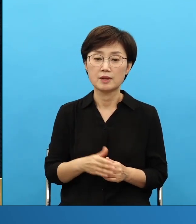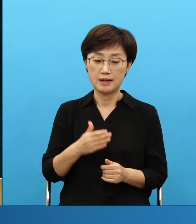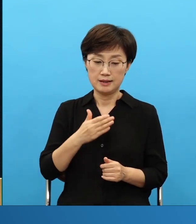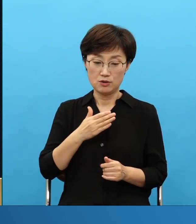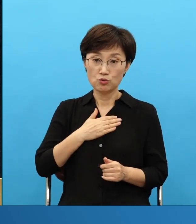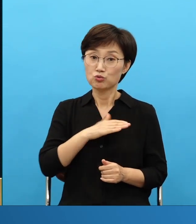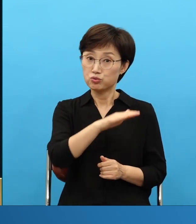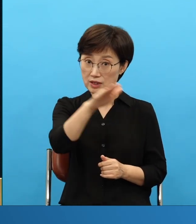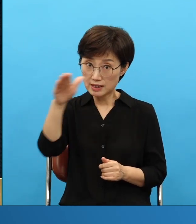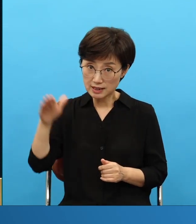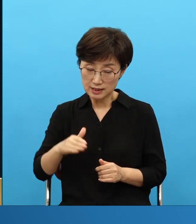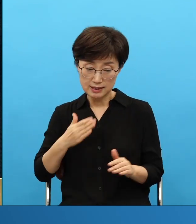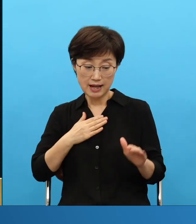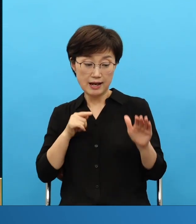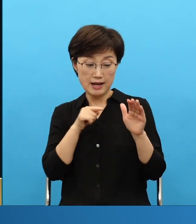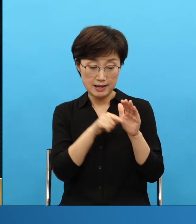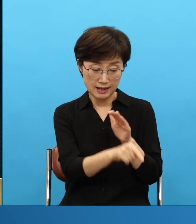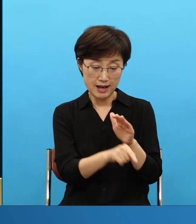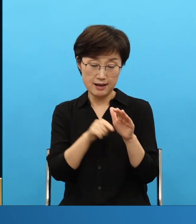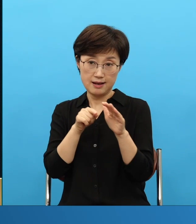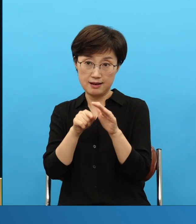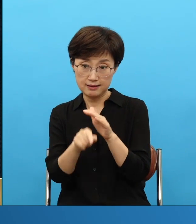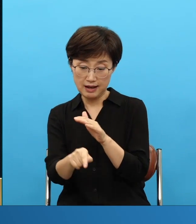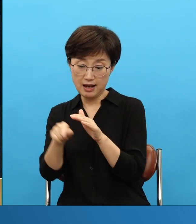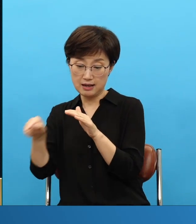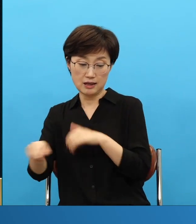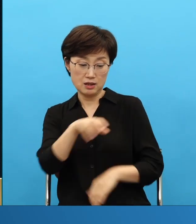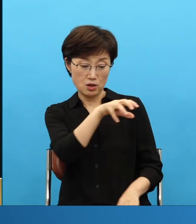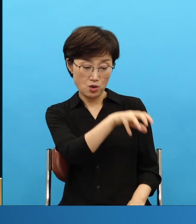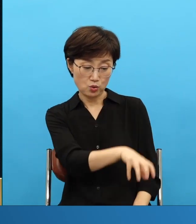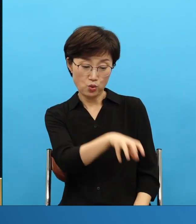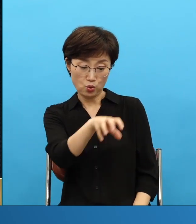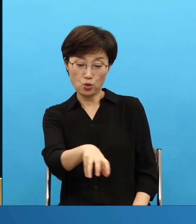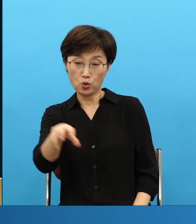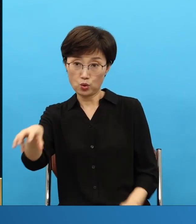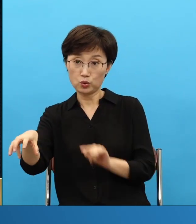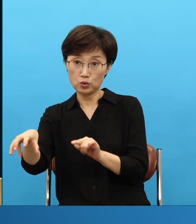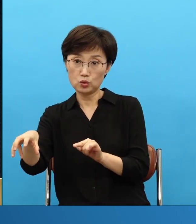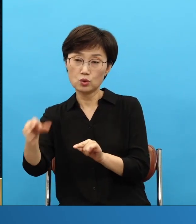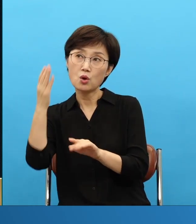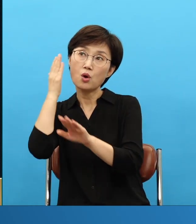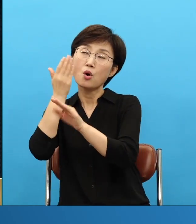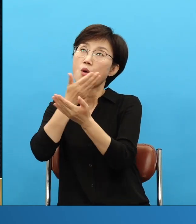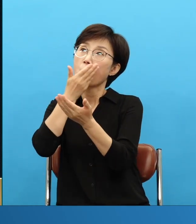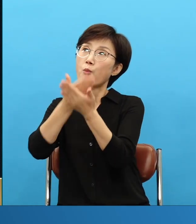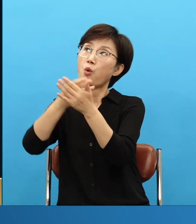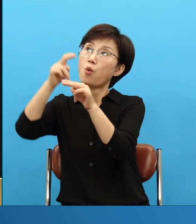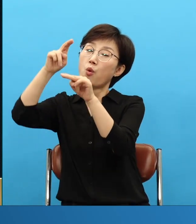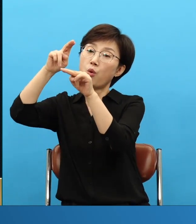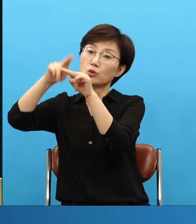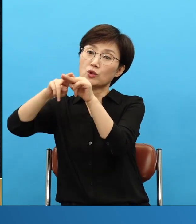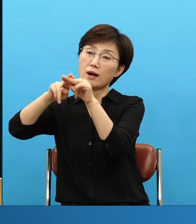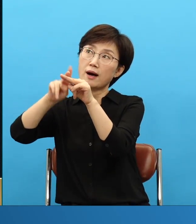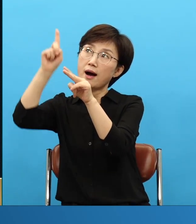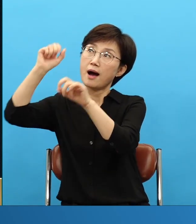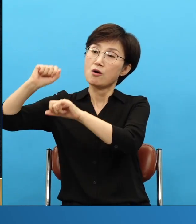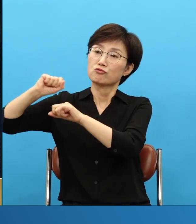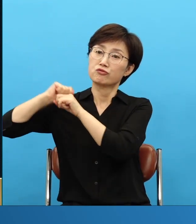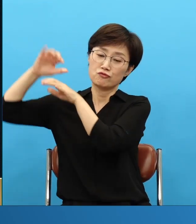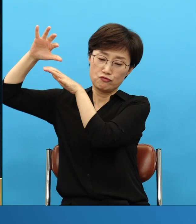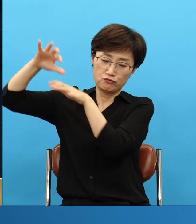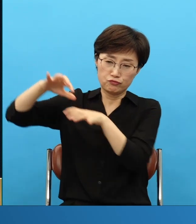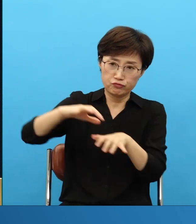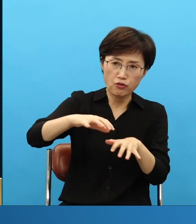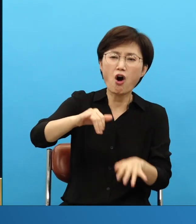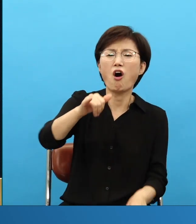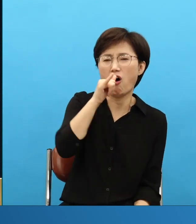보좌와 하늘 군대가 동원되는 사실을 믿으셔야 됩니다. You must believe that wherever you go, the background of the throne and the heavenly